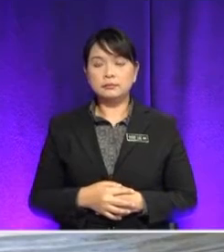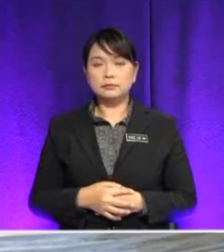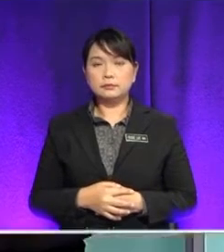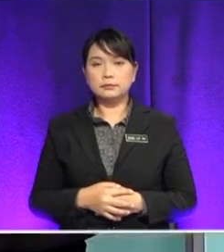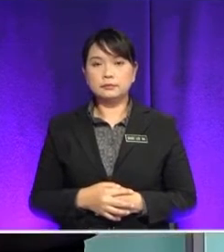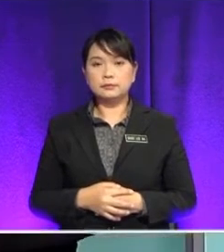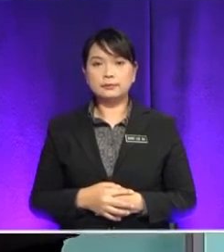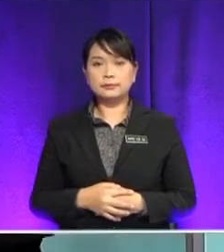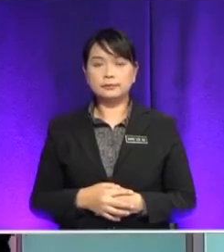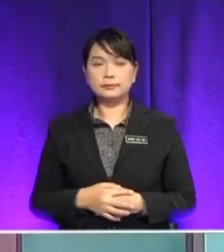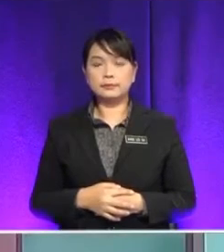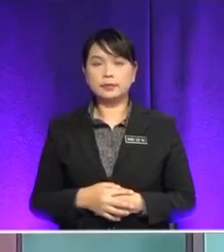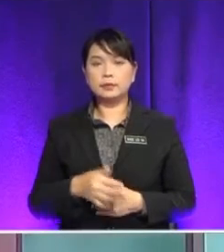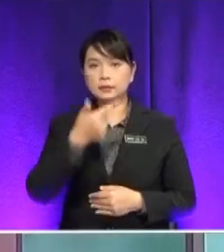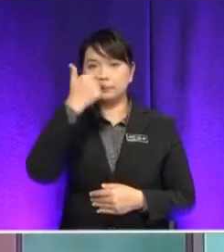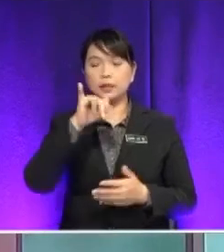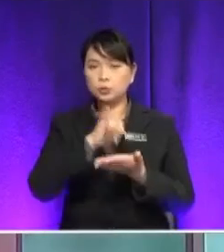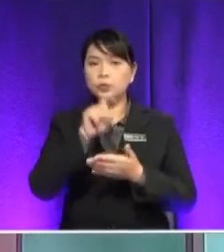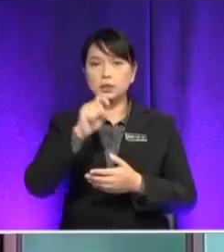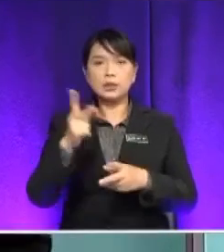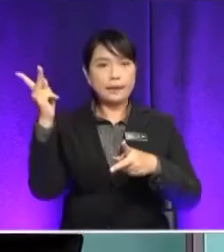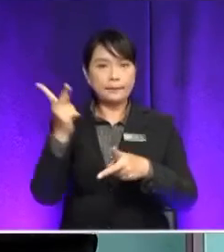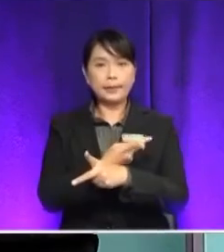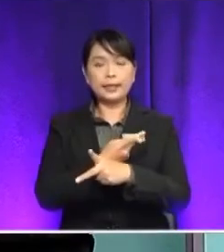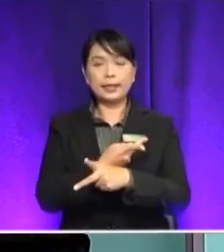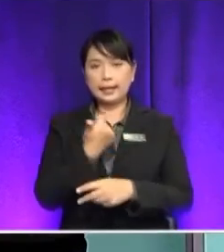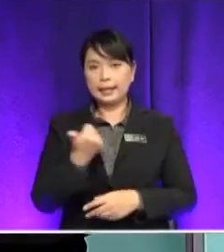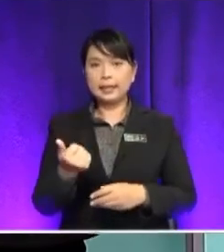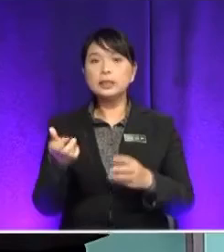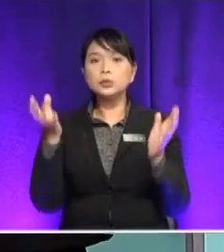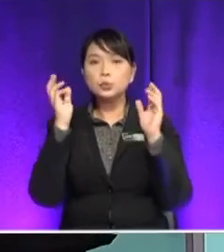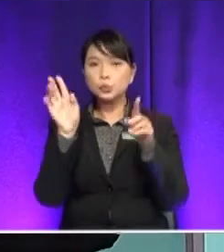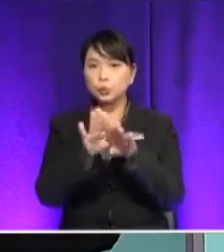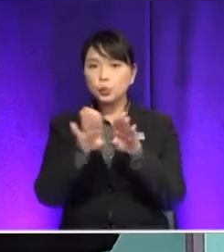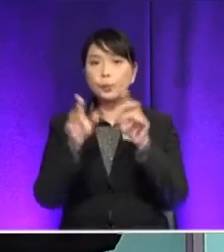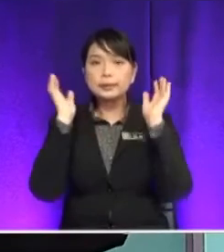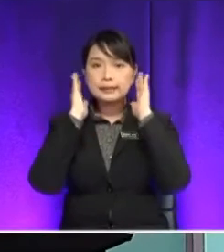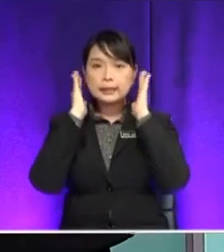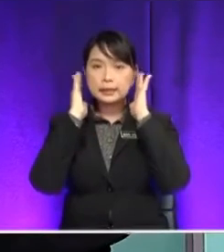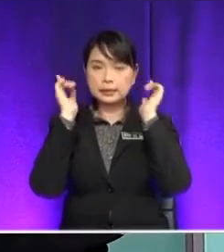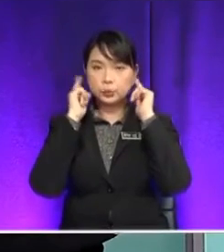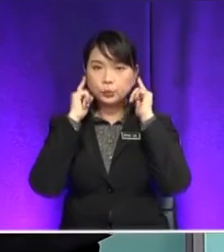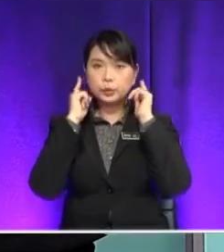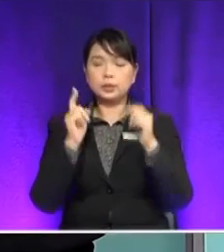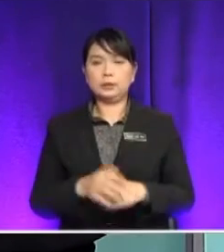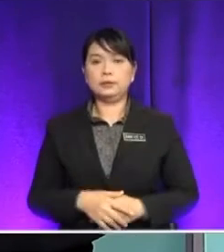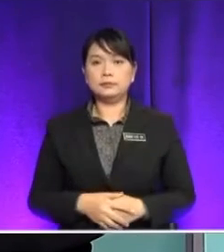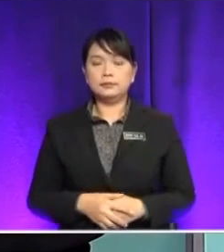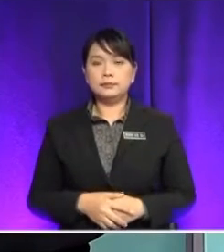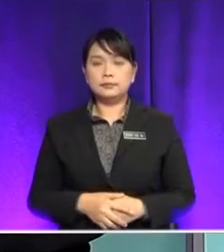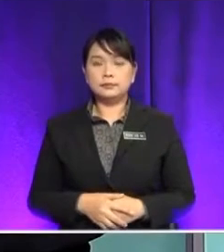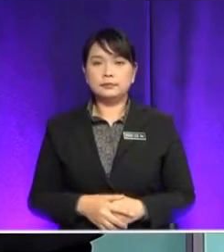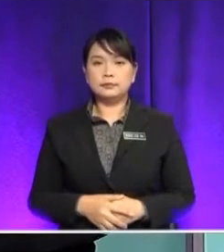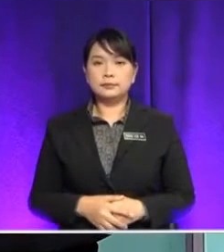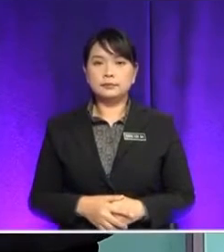kita sebaik telah dikenal pakai penutup da Halo tetap pakai mungkin di boleh menyebabkan gendang kita itu